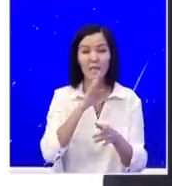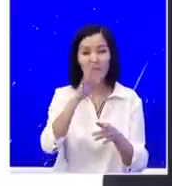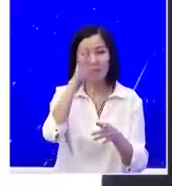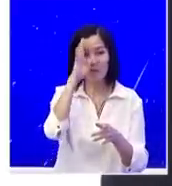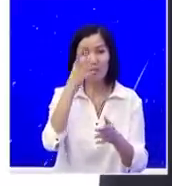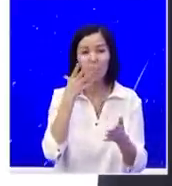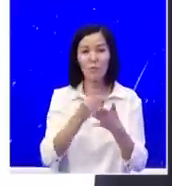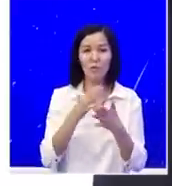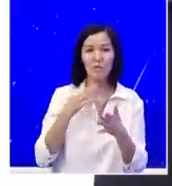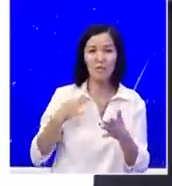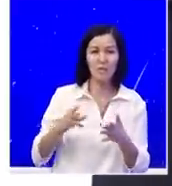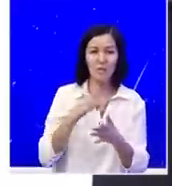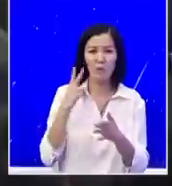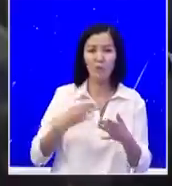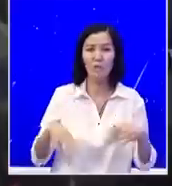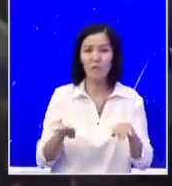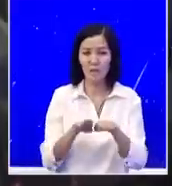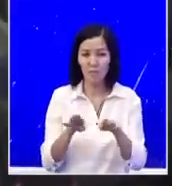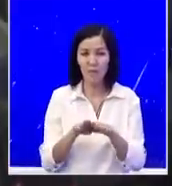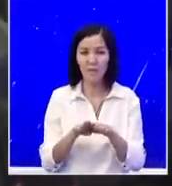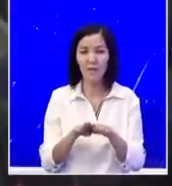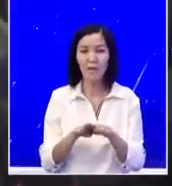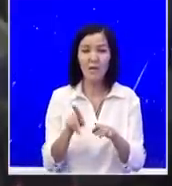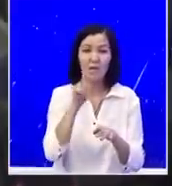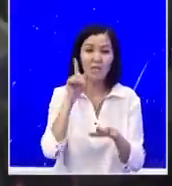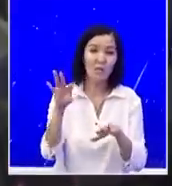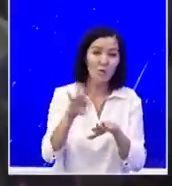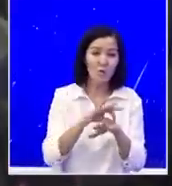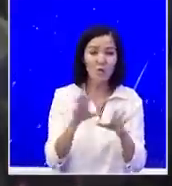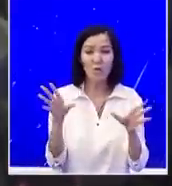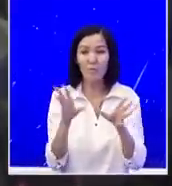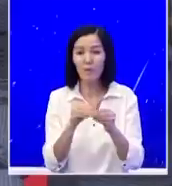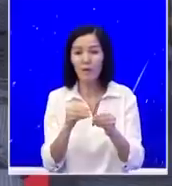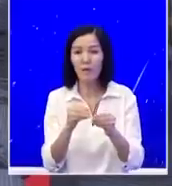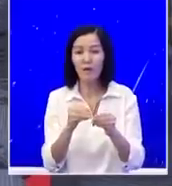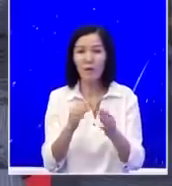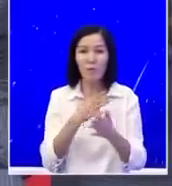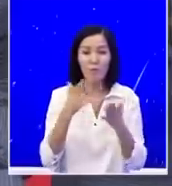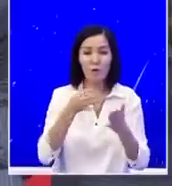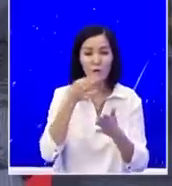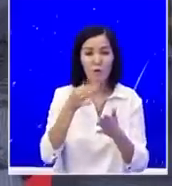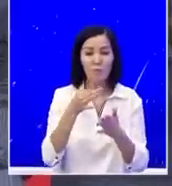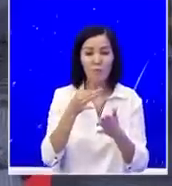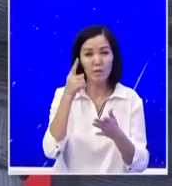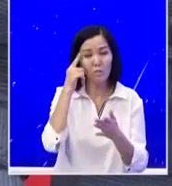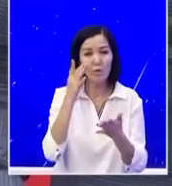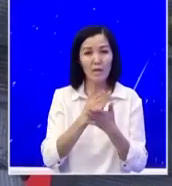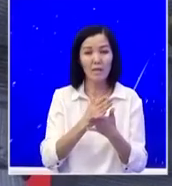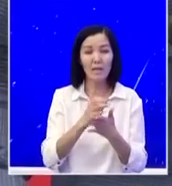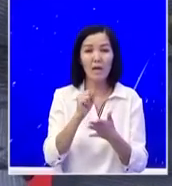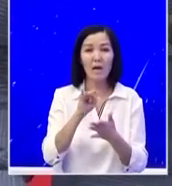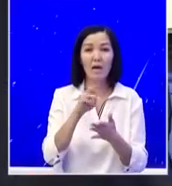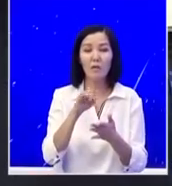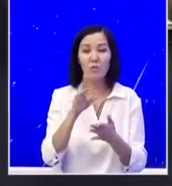өз баласындай көрді. Ұлдарын ұяға, қыздарын қияға қондыруды өзіне жүктелген жауапкершілік деп сезінді. Айтуға оңайда да